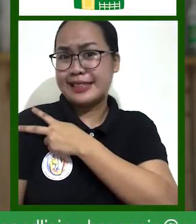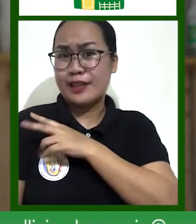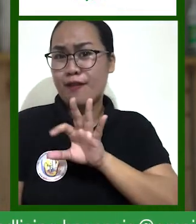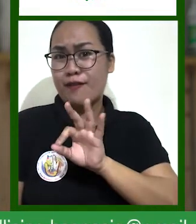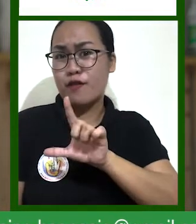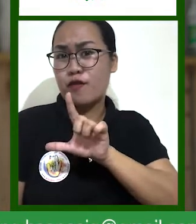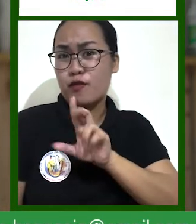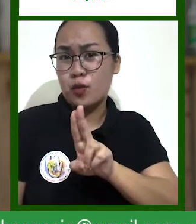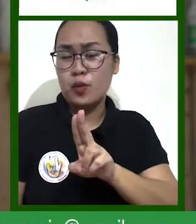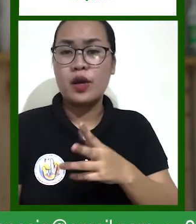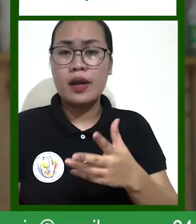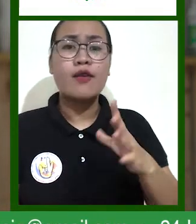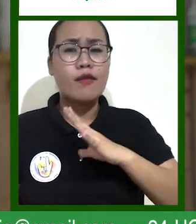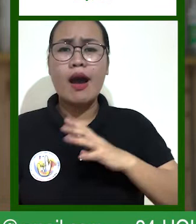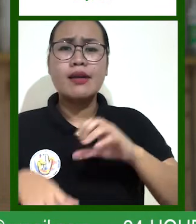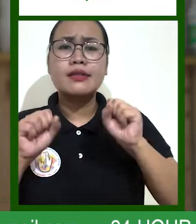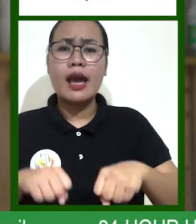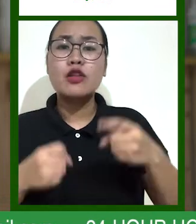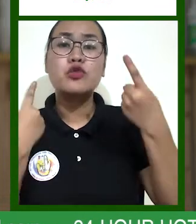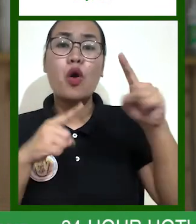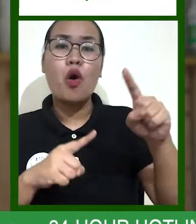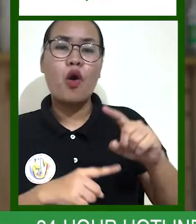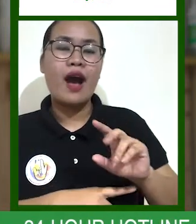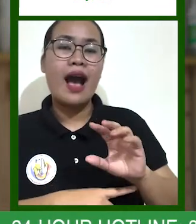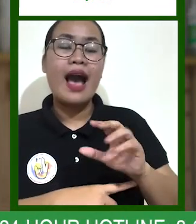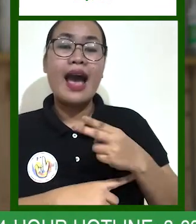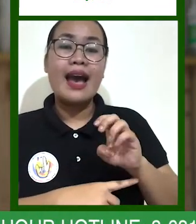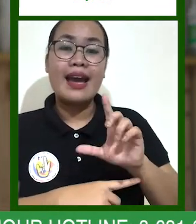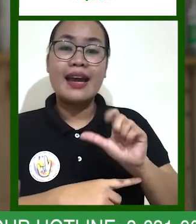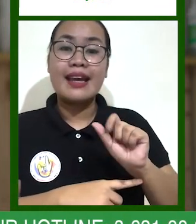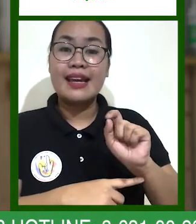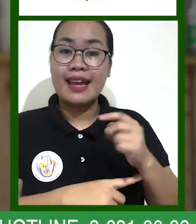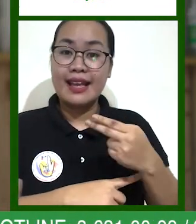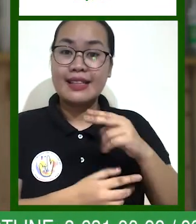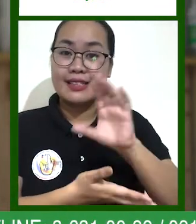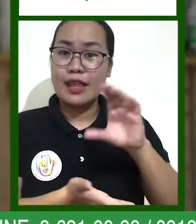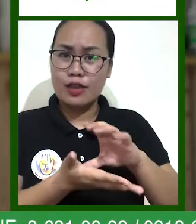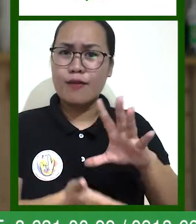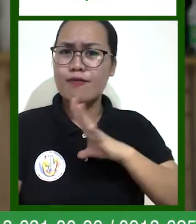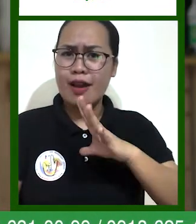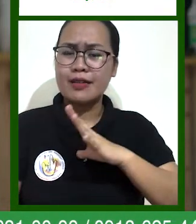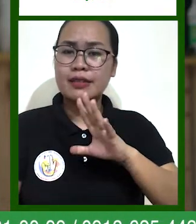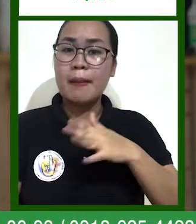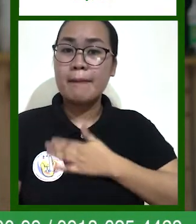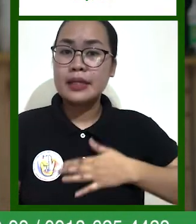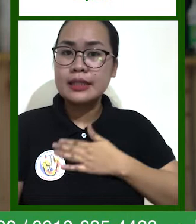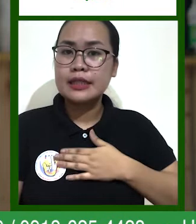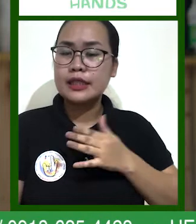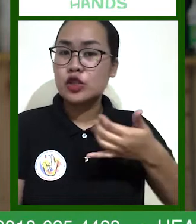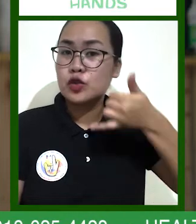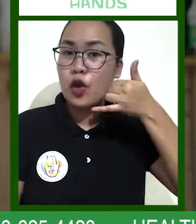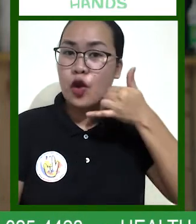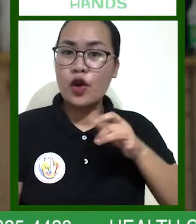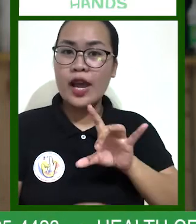vaccine, no, sa ating health center. So coordinate lang po kayo sa ating mga health center staff. Tawag po kayo sa ating health center, telephone